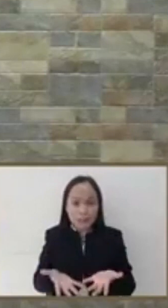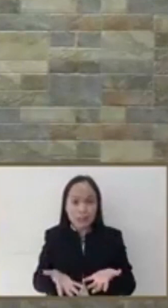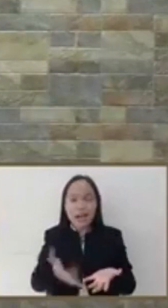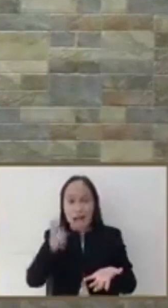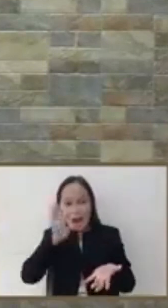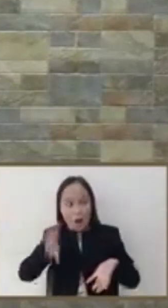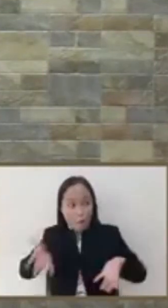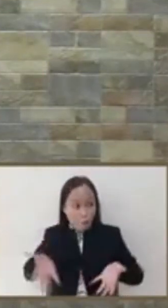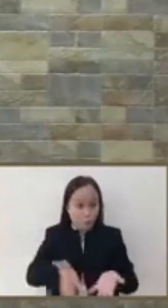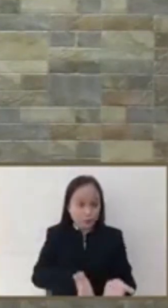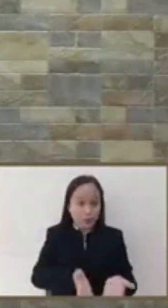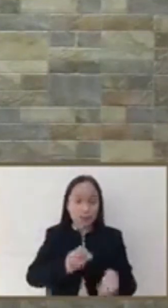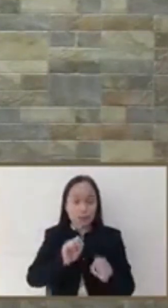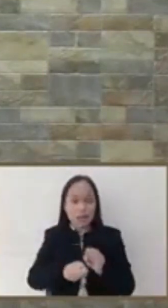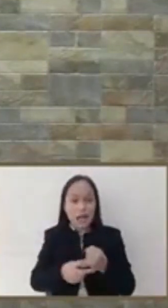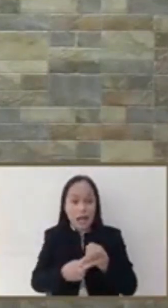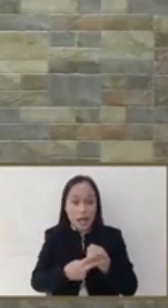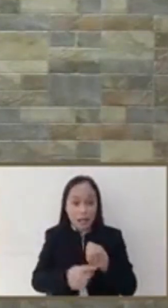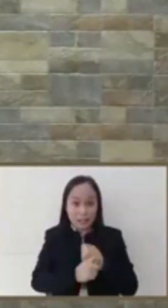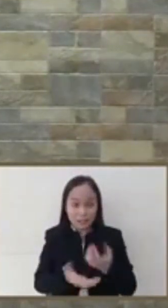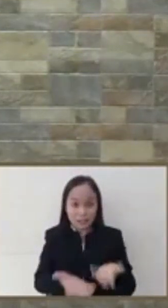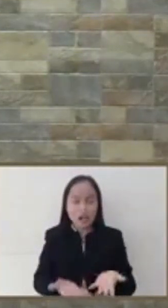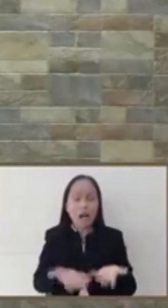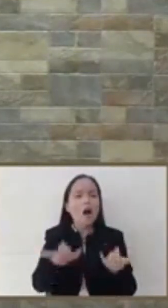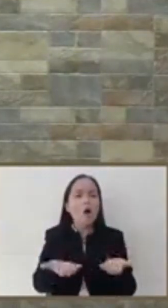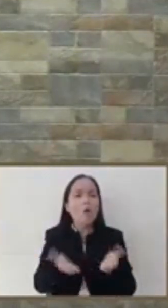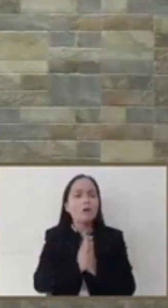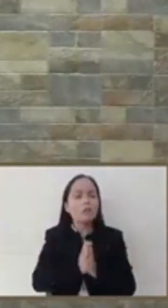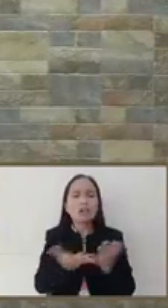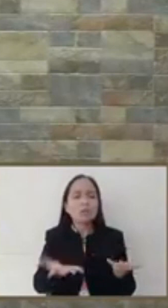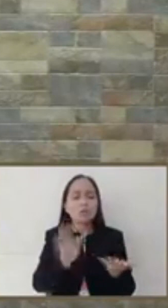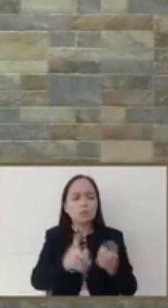ng Panginoon na baka pag-imbak ng kayamanan, saan natin ito ilalagay?